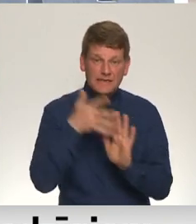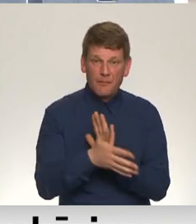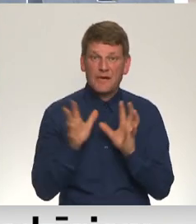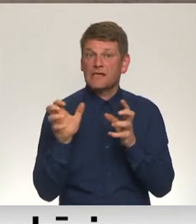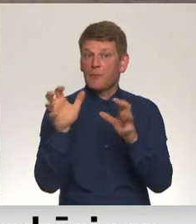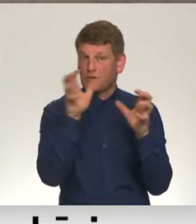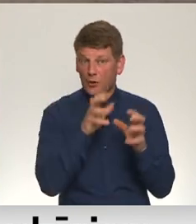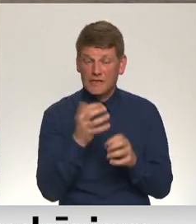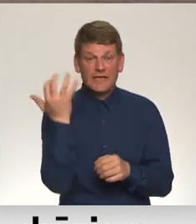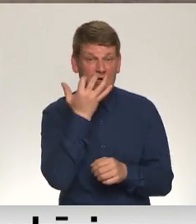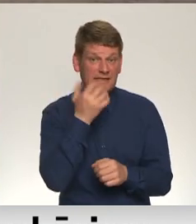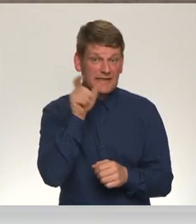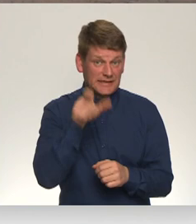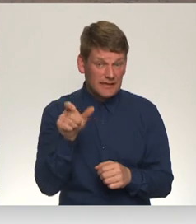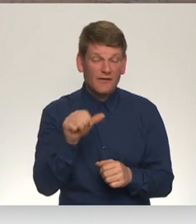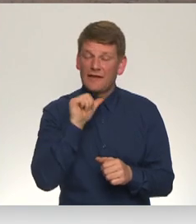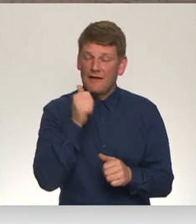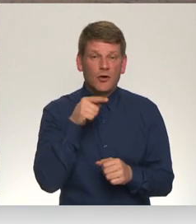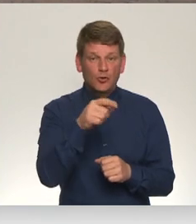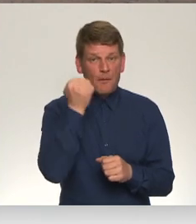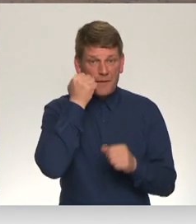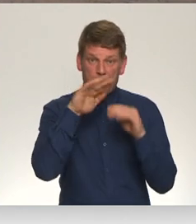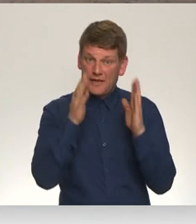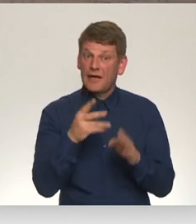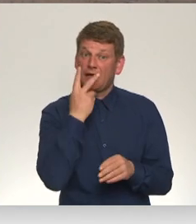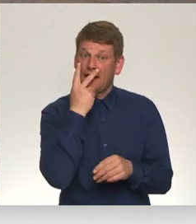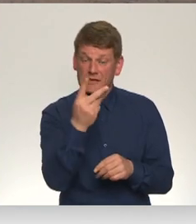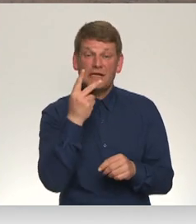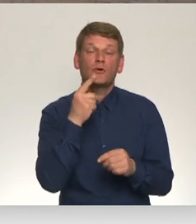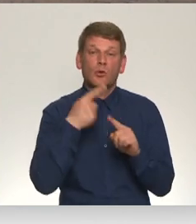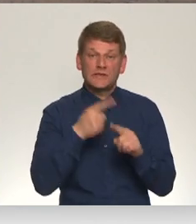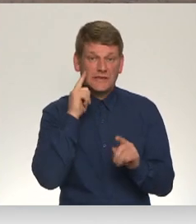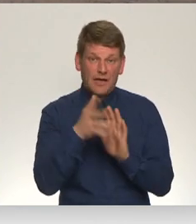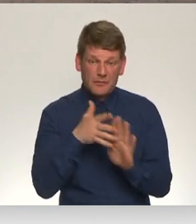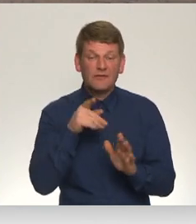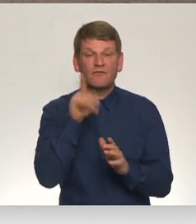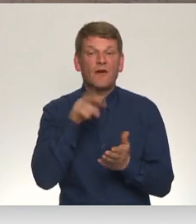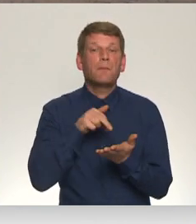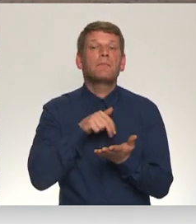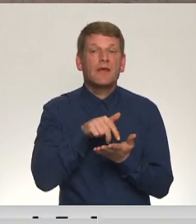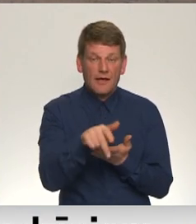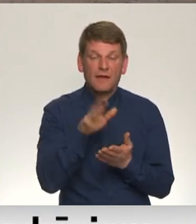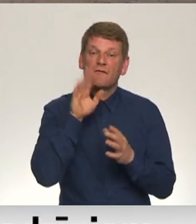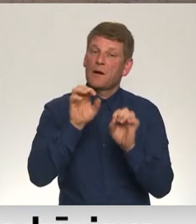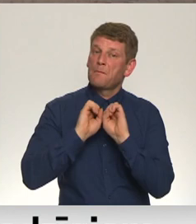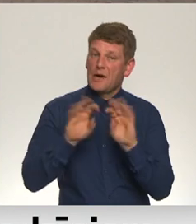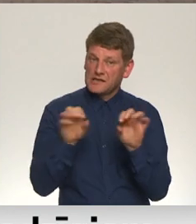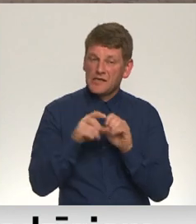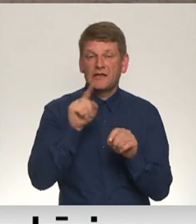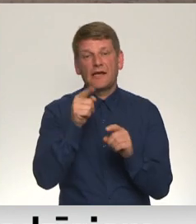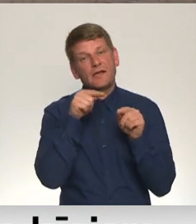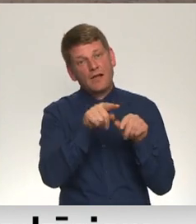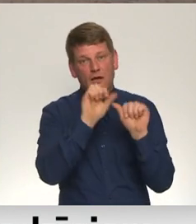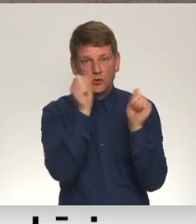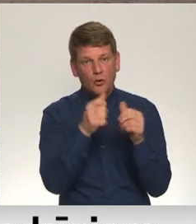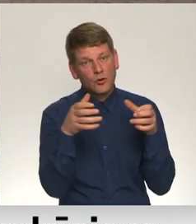aptaustīt. Neredzīgie cilvēki nevar šo pieminekli redzēt un saprast. Viņi var pieiet, viņiem var pastāstīt, šeit ir tāda